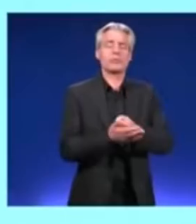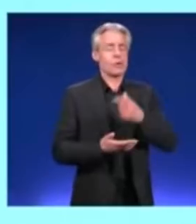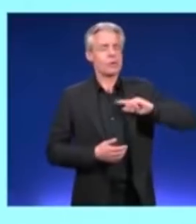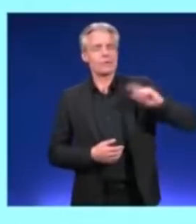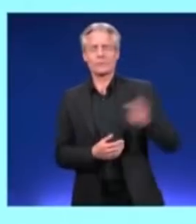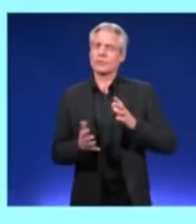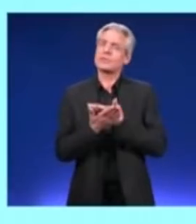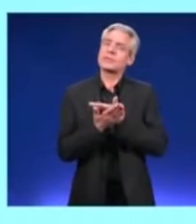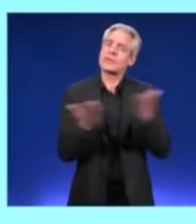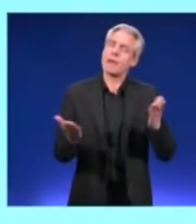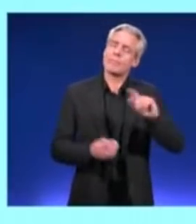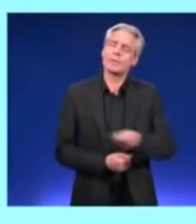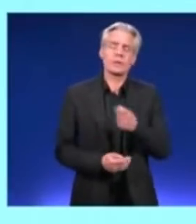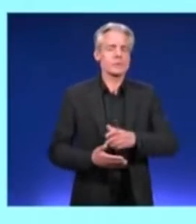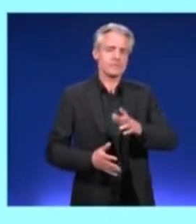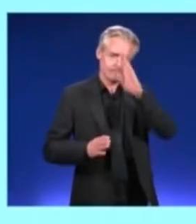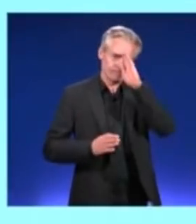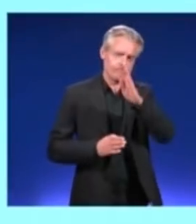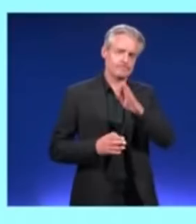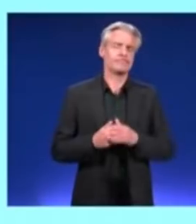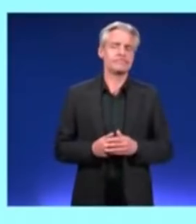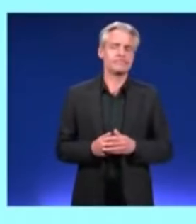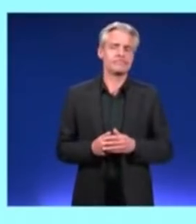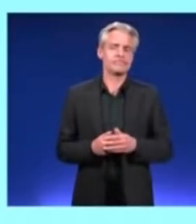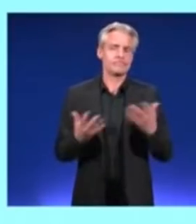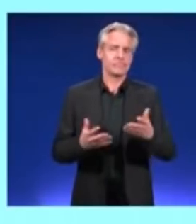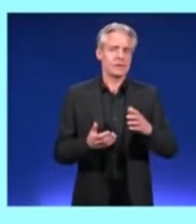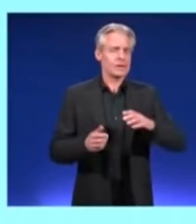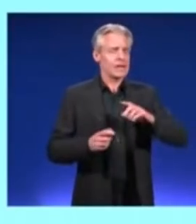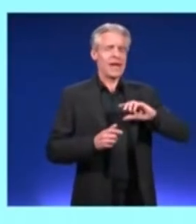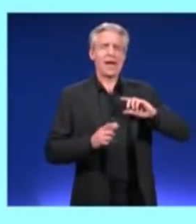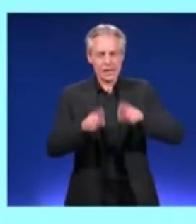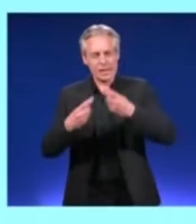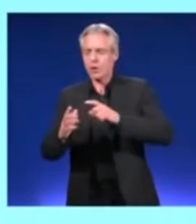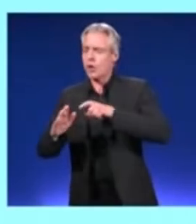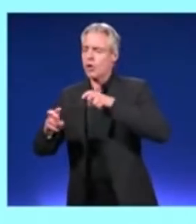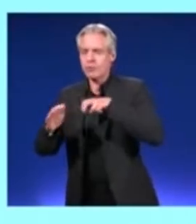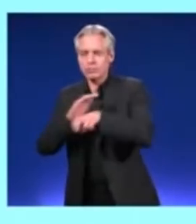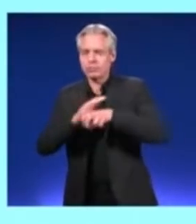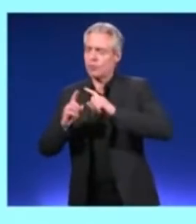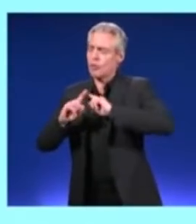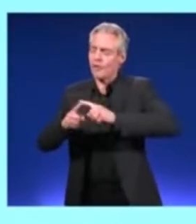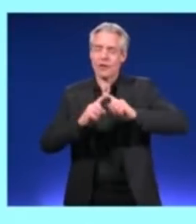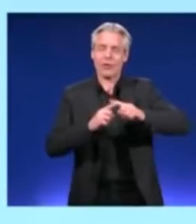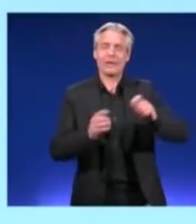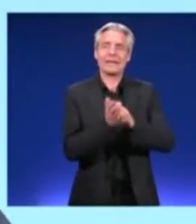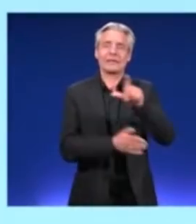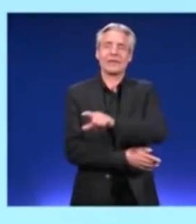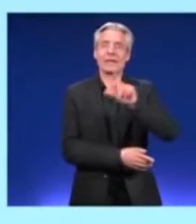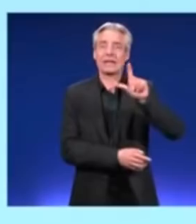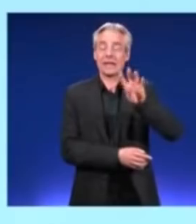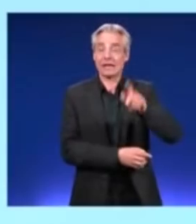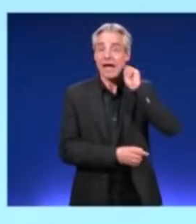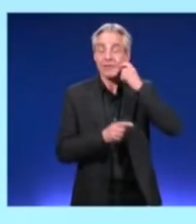Soyons humbles, déterminés. Allons convaincre chacune et chacun. Le 24 avril